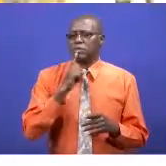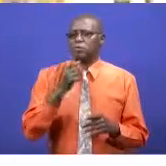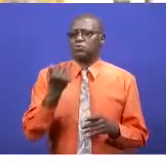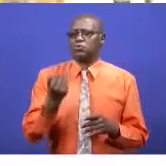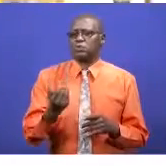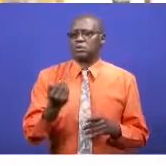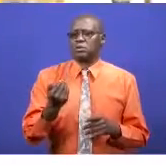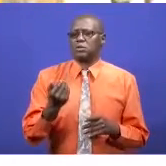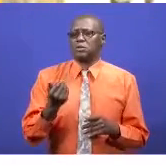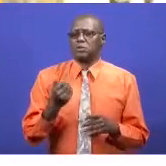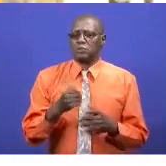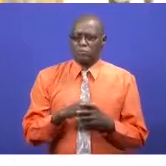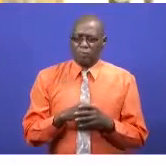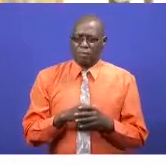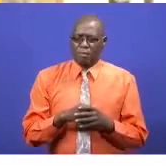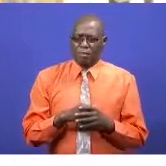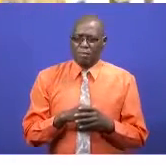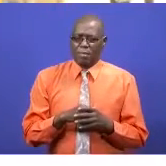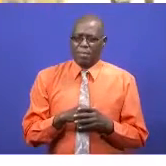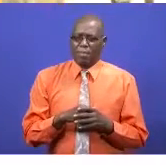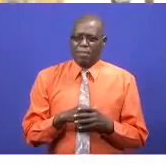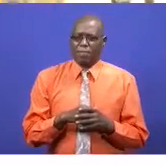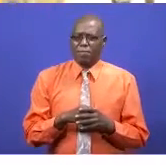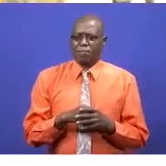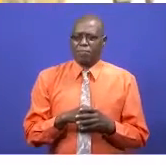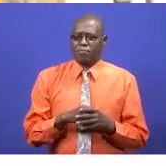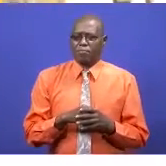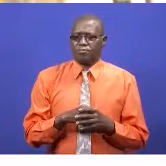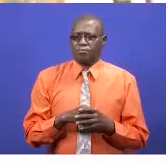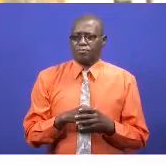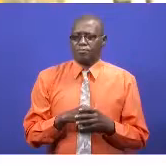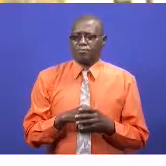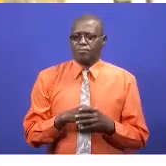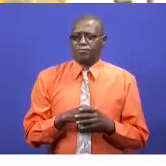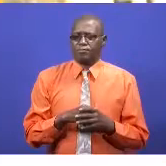Hakuna pesa kidogo katika hii dunia.